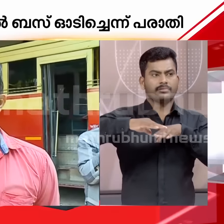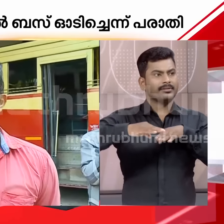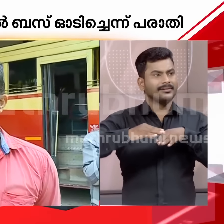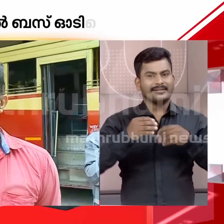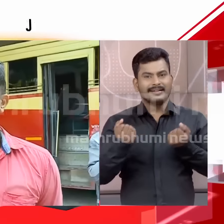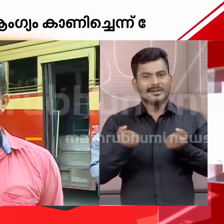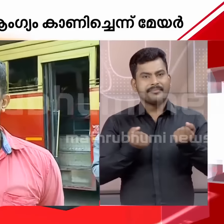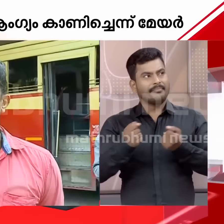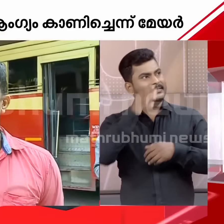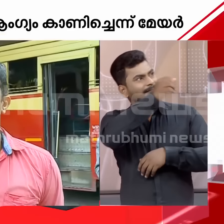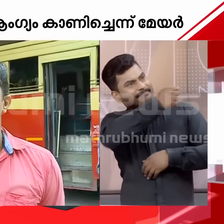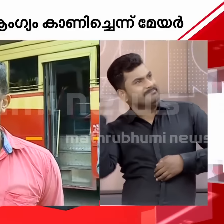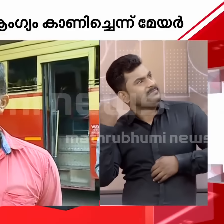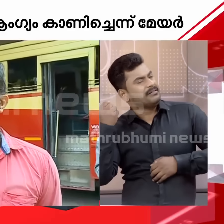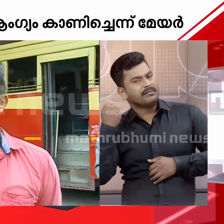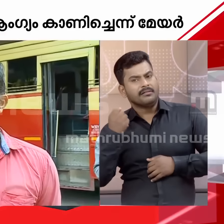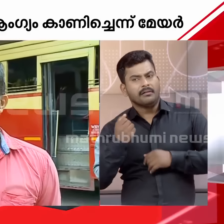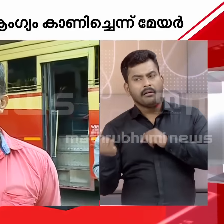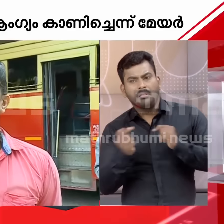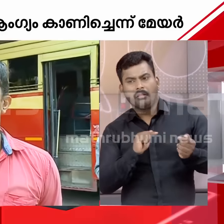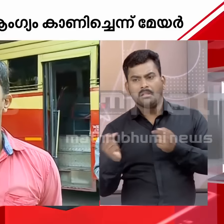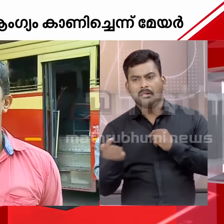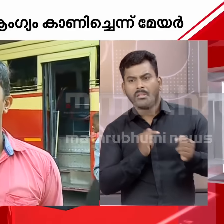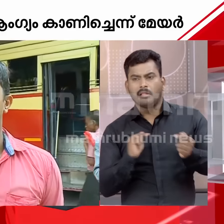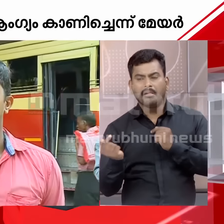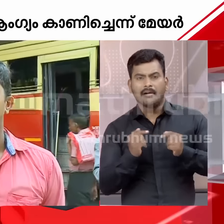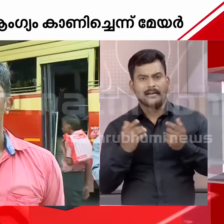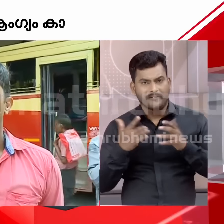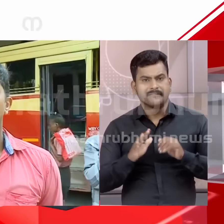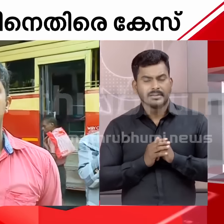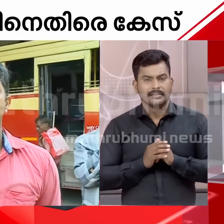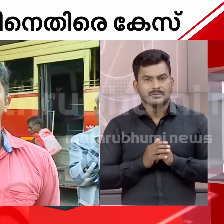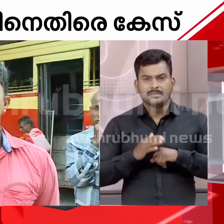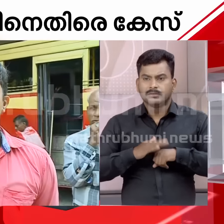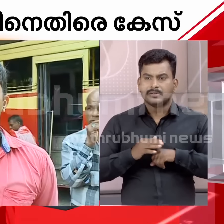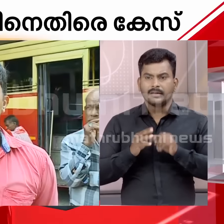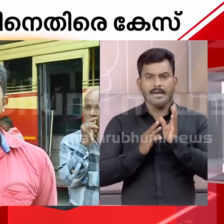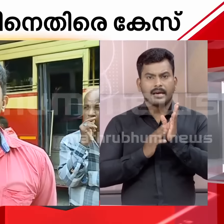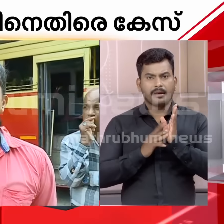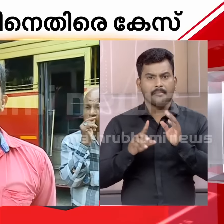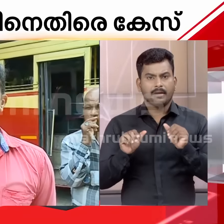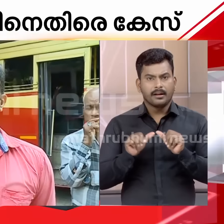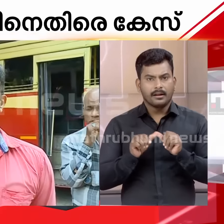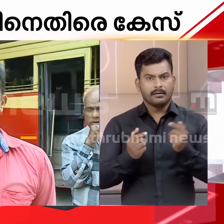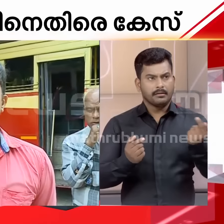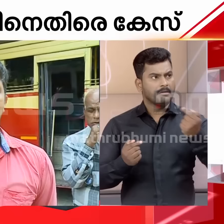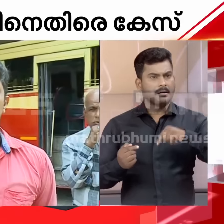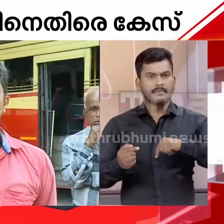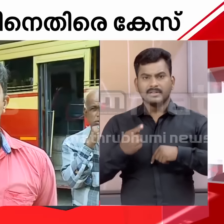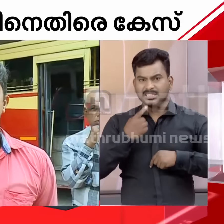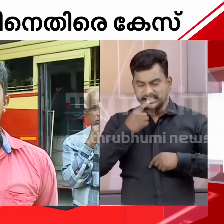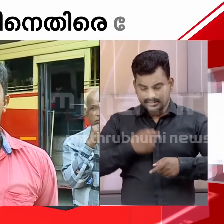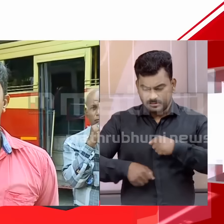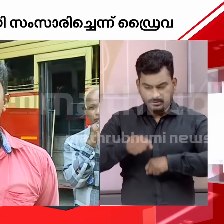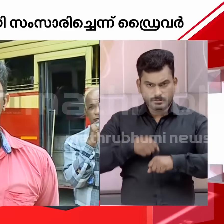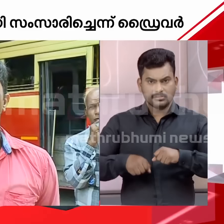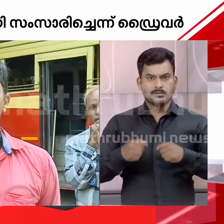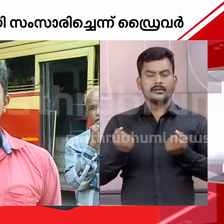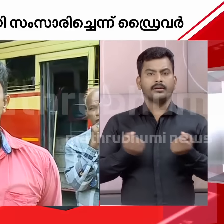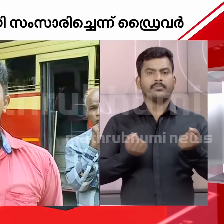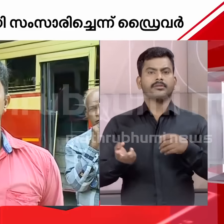തുറന്നു, ഇങ്ങനെ എൻ്റെ അടുത്ത് വളരെ മോശമായിട്ടാണ് സംസാരിച്ചത്. അതിനിടയ്ക്ക് എം എൽ എ എന്ന് പറഞ്ഞ ഒരാൾ മുണ്ടെടുത്ത് വന്ന് വണ്ടിക്കകത്ത് കയറി ഇരിപ്പ്